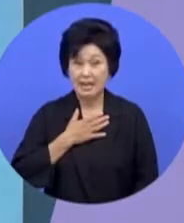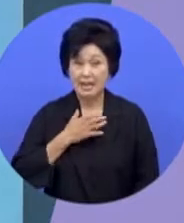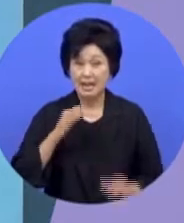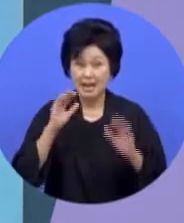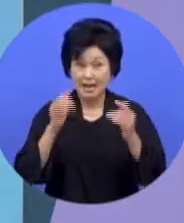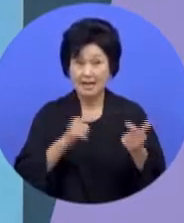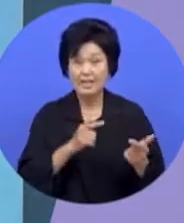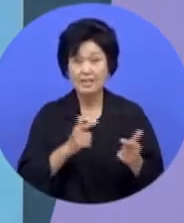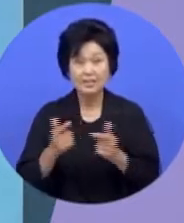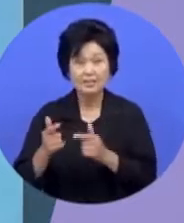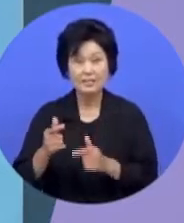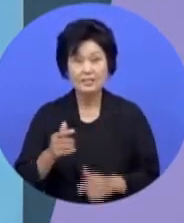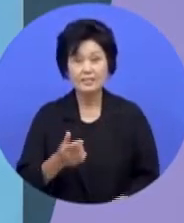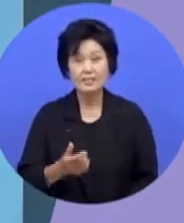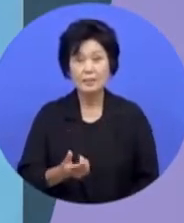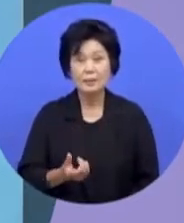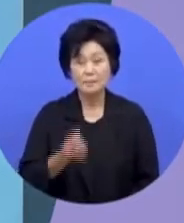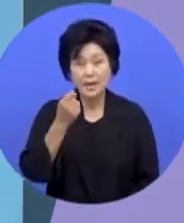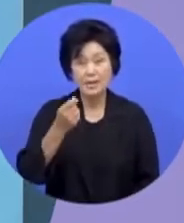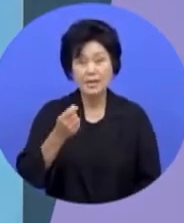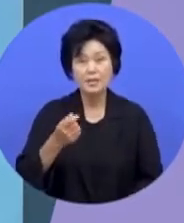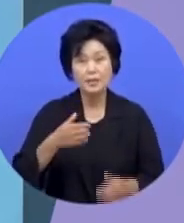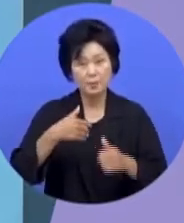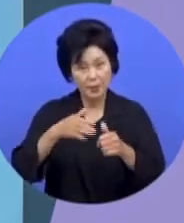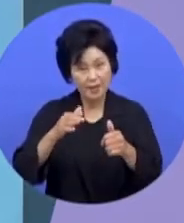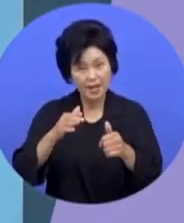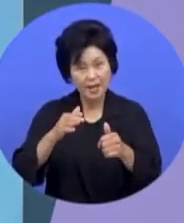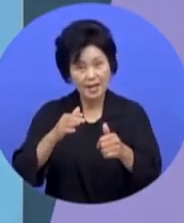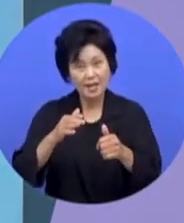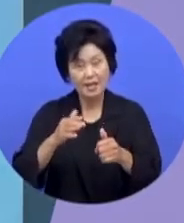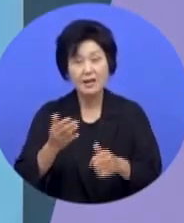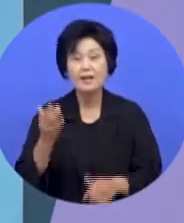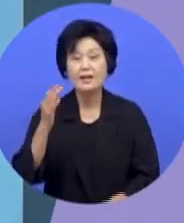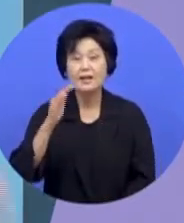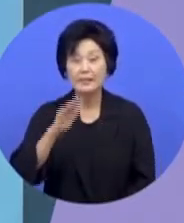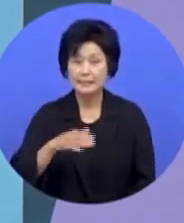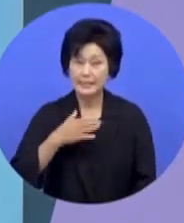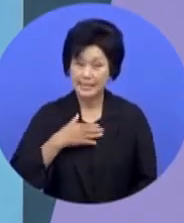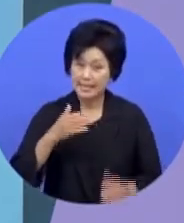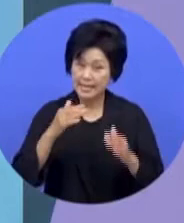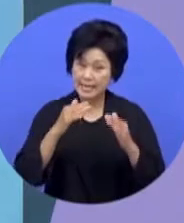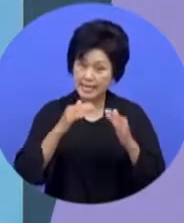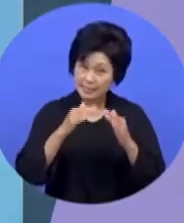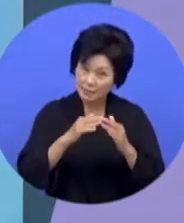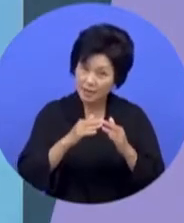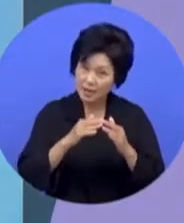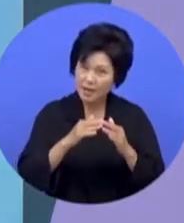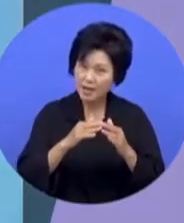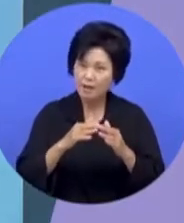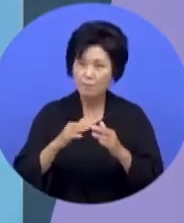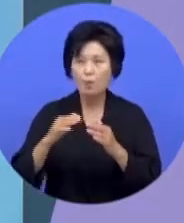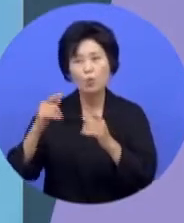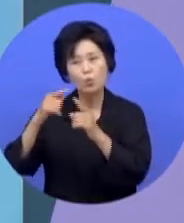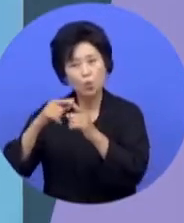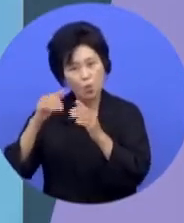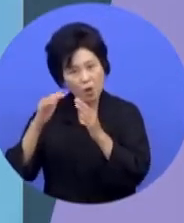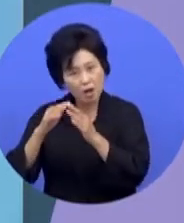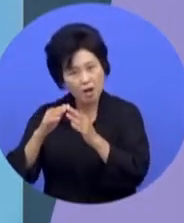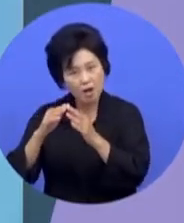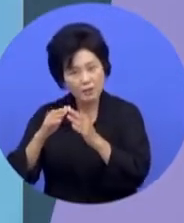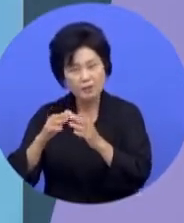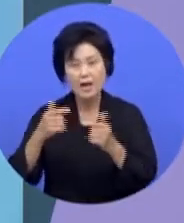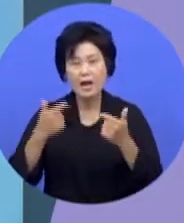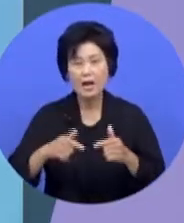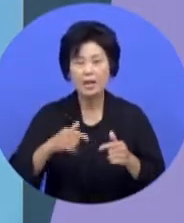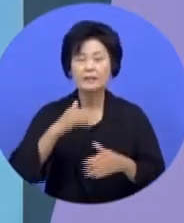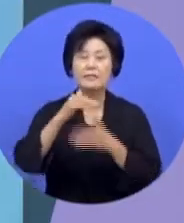처음 기간이 사실 인천기독국제학교였잖아요. 그러니까 물론 저희 집에서도 그렇고 교회에서도 그렇고 늘 하나님의